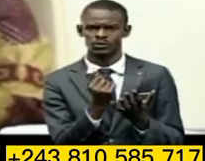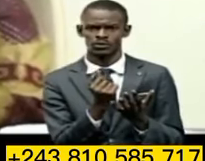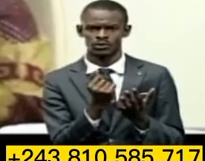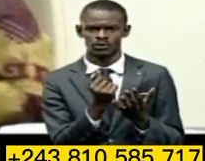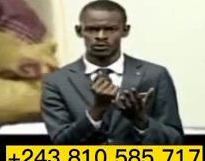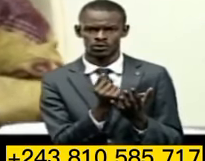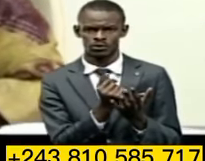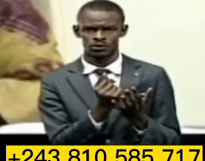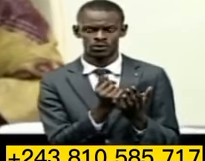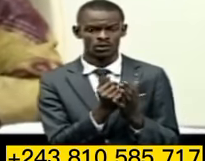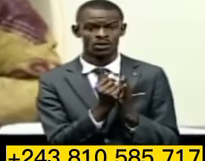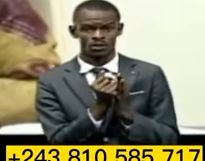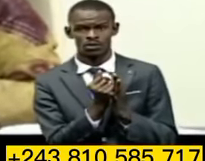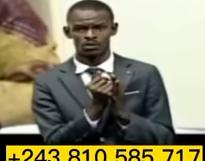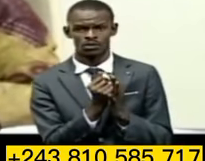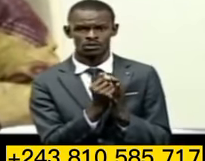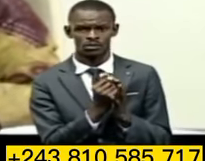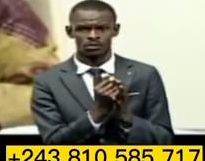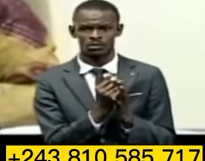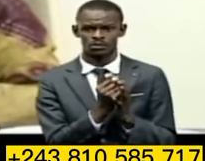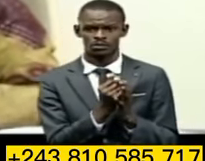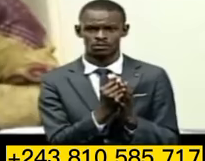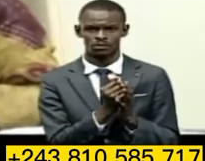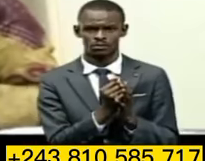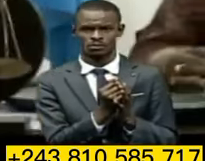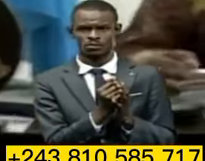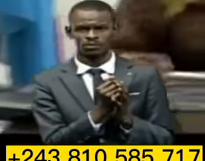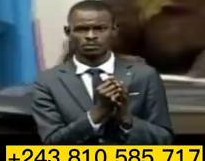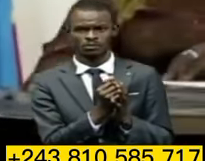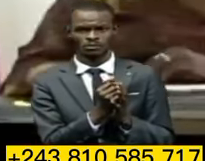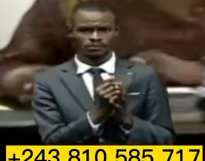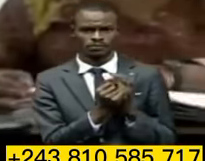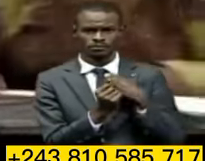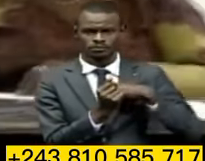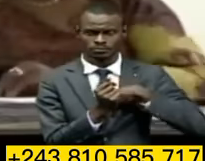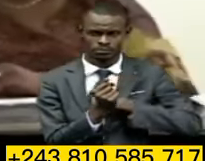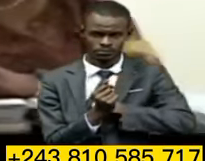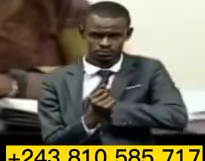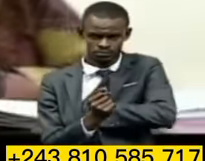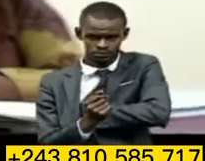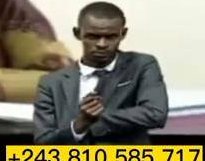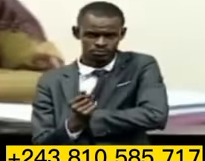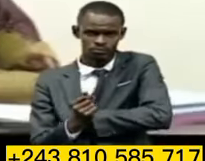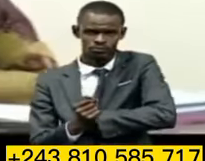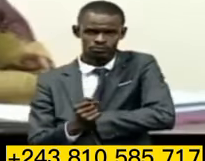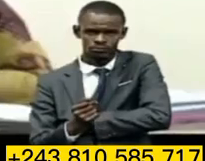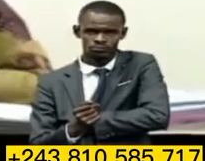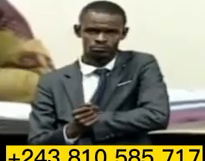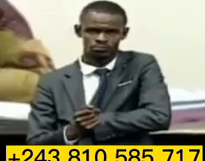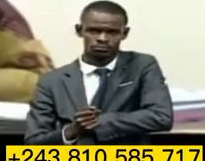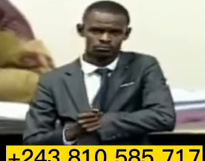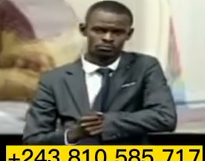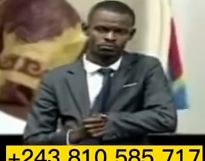victimes et activités illicites de l'Ouganda en République démocratique du Congo ou à leurs ayants droit, et les transferts des